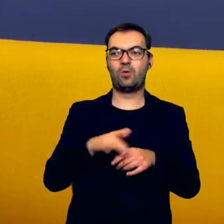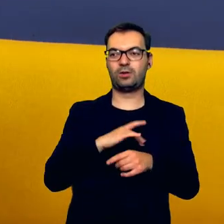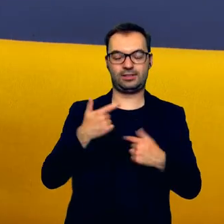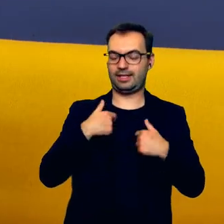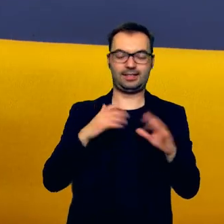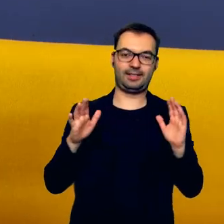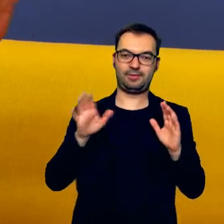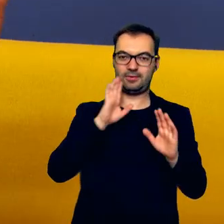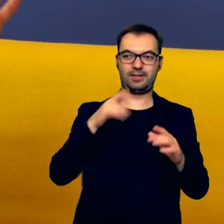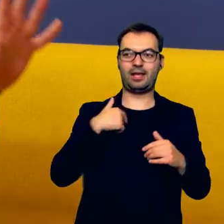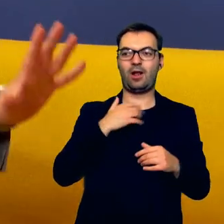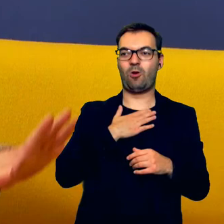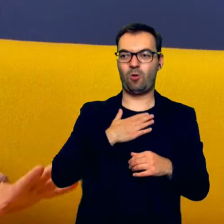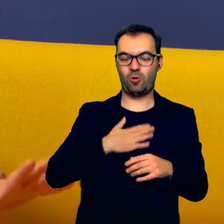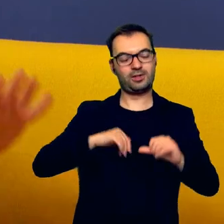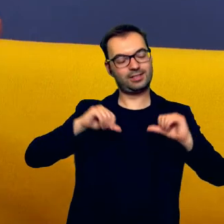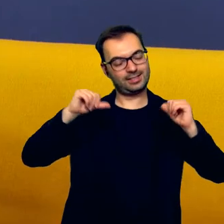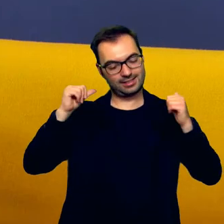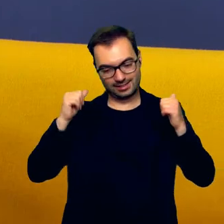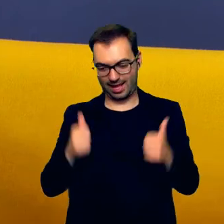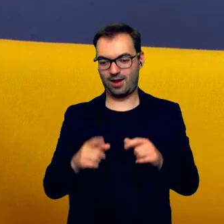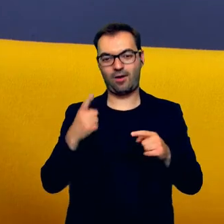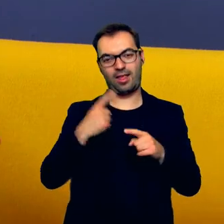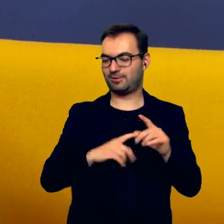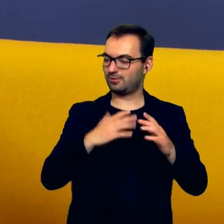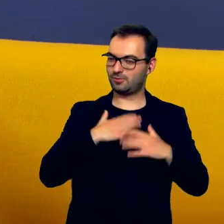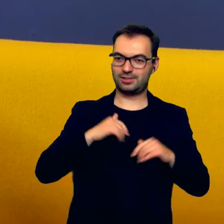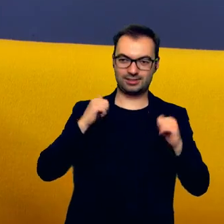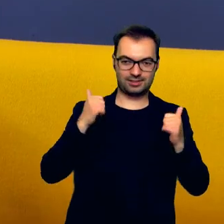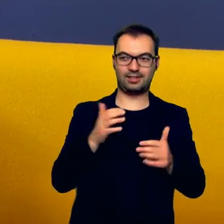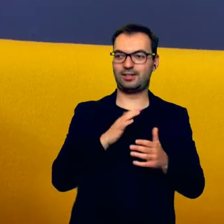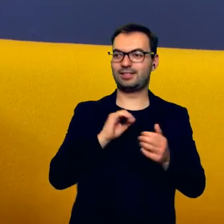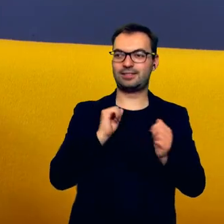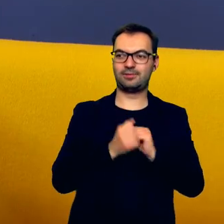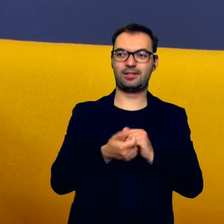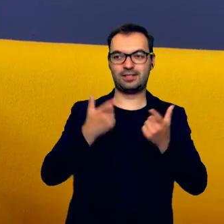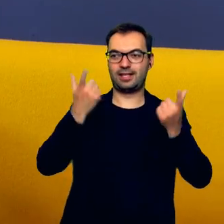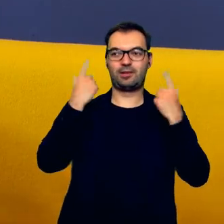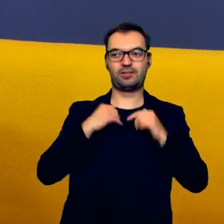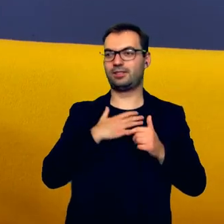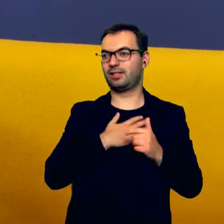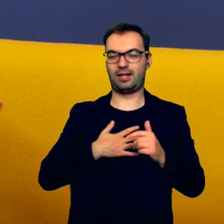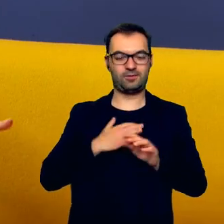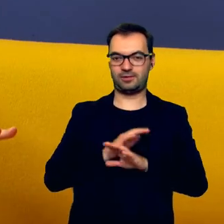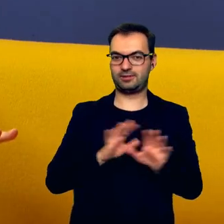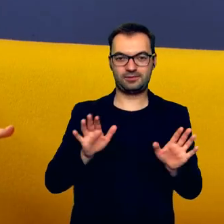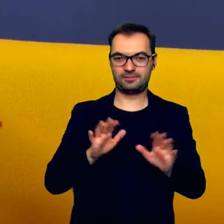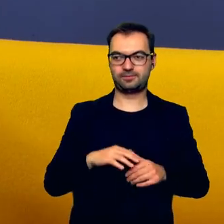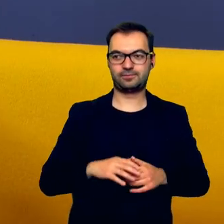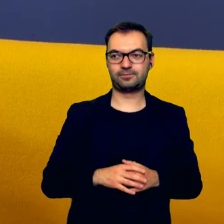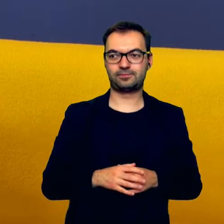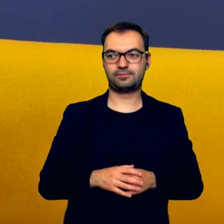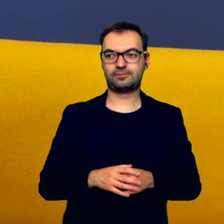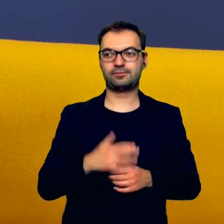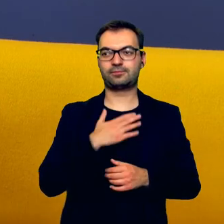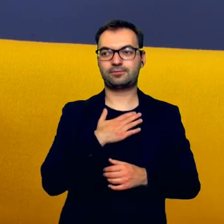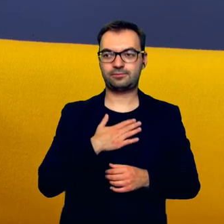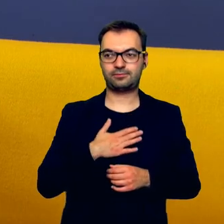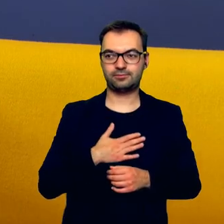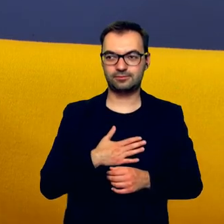mnie podobny, bo ja lubię stałość, stałe elementy, nie lubię zaskoczeń, nie lubię niespodzianek,